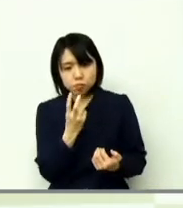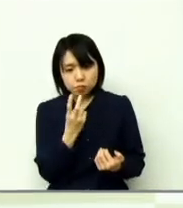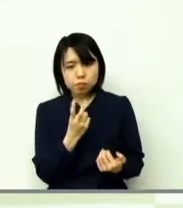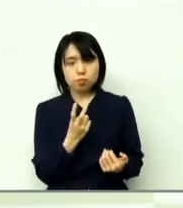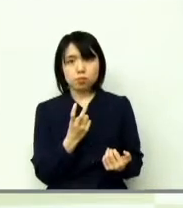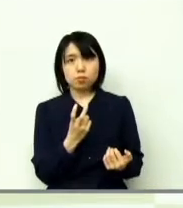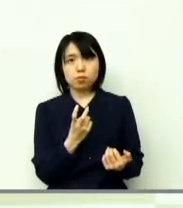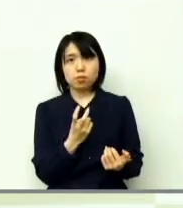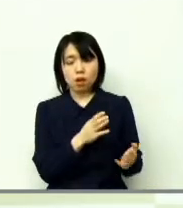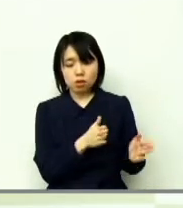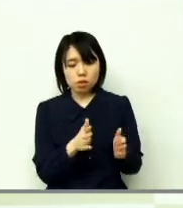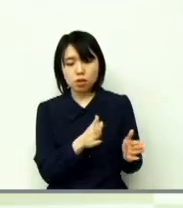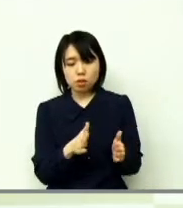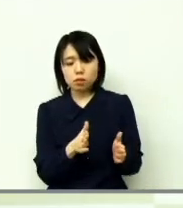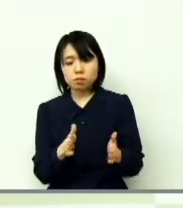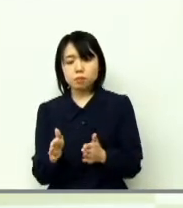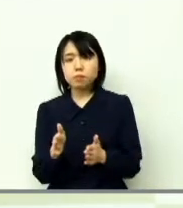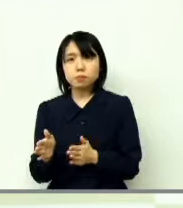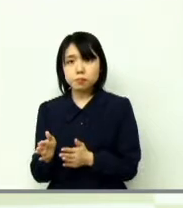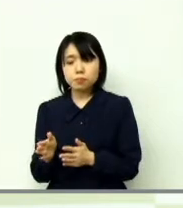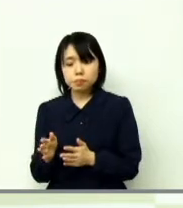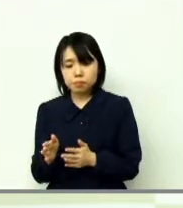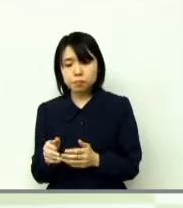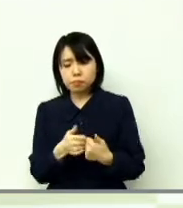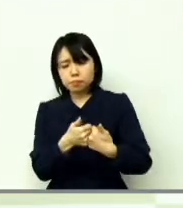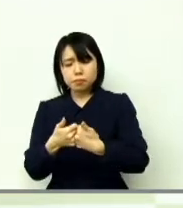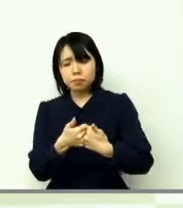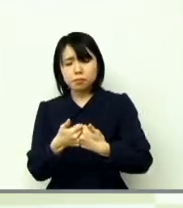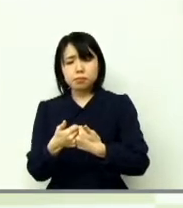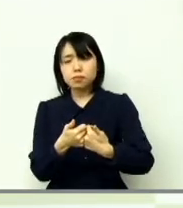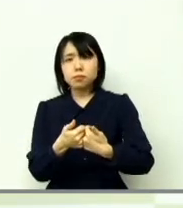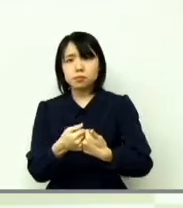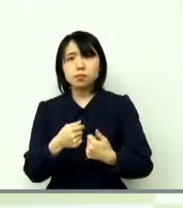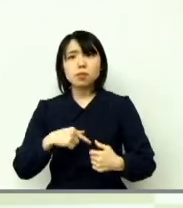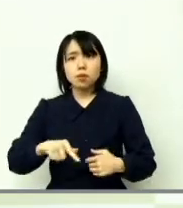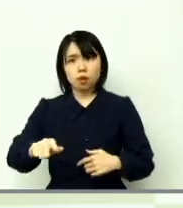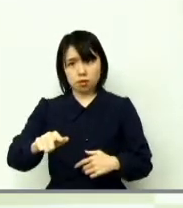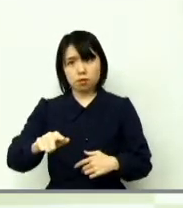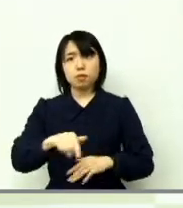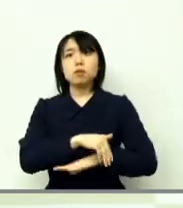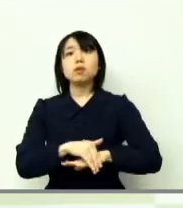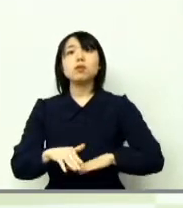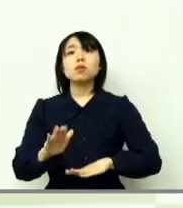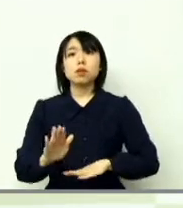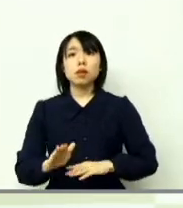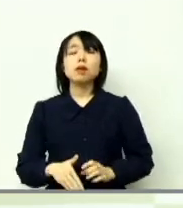題を整理をしながら検討を進めていきたいというふうに思っております。それから